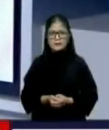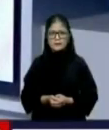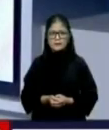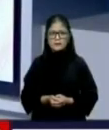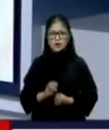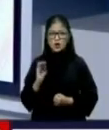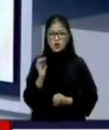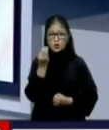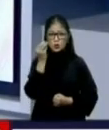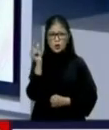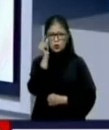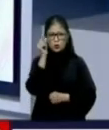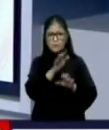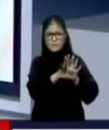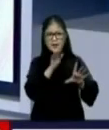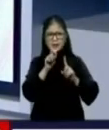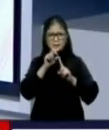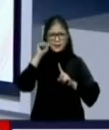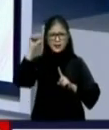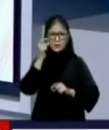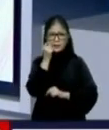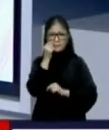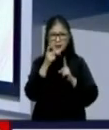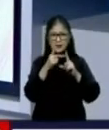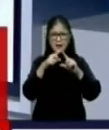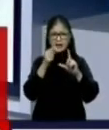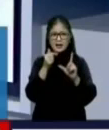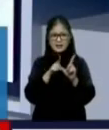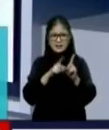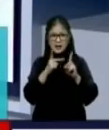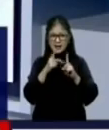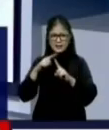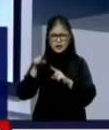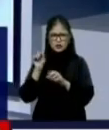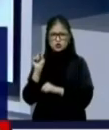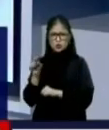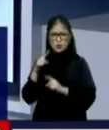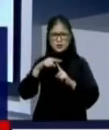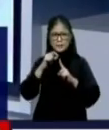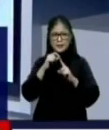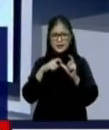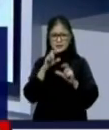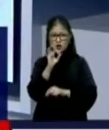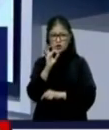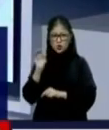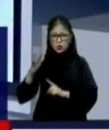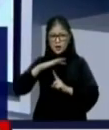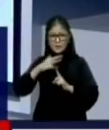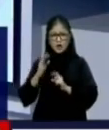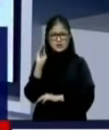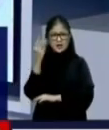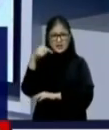Ketua Umum Partai Perindo Hari Tanu Sudibyo mencoblos di TPS 002 di Kelurahan Rawabarat, Kebayoran Baru, Jakarta Selatan.